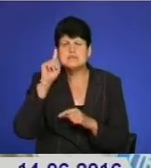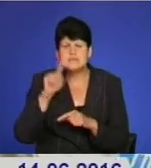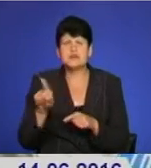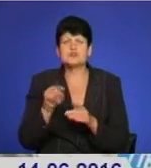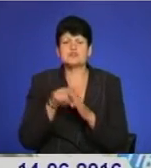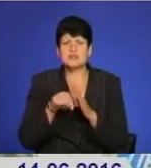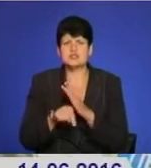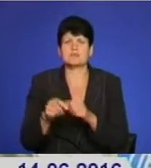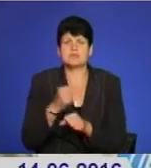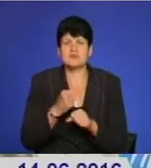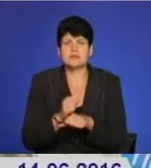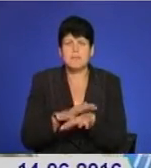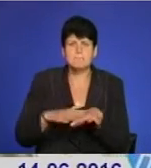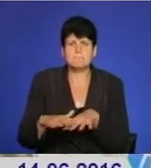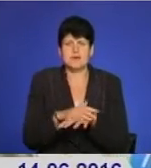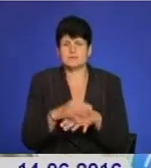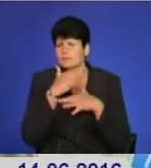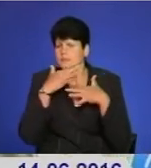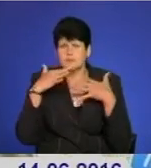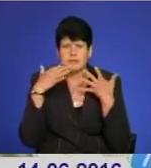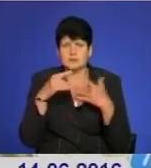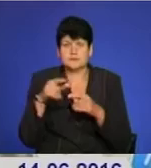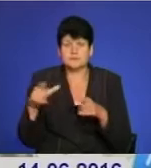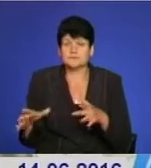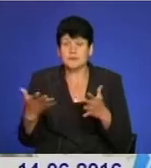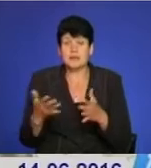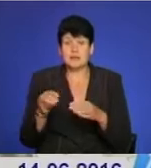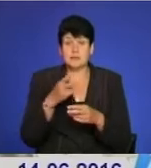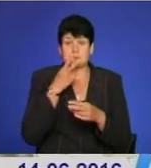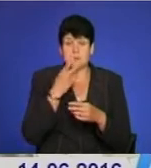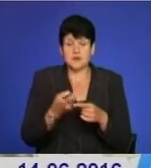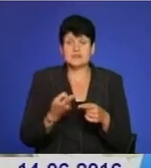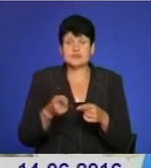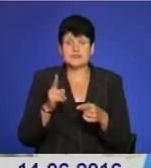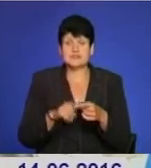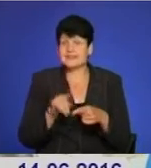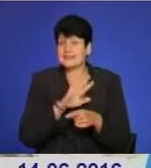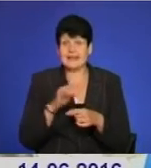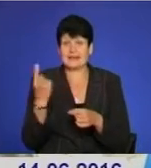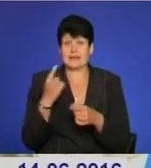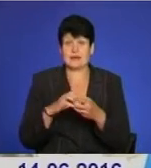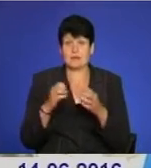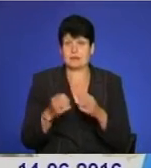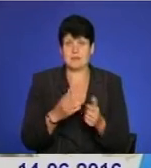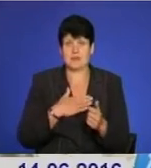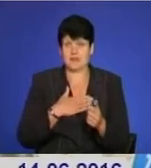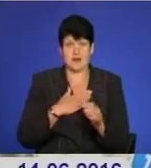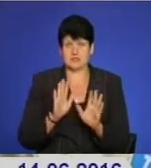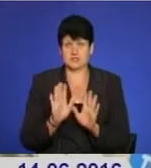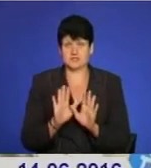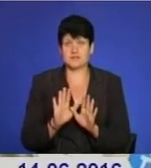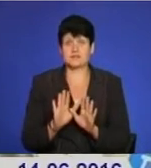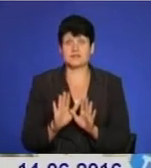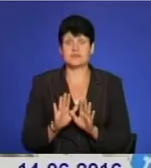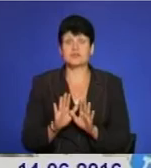при масовому ураженні, коли багато пацієнтів, і того бачу, що це не єдина проблема не тільки нашої підстанції, не тільки